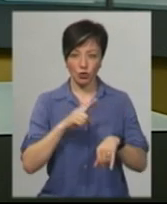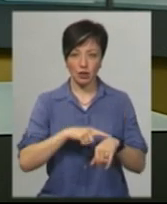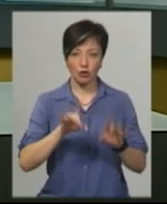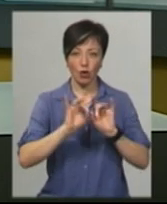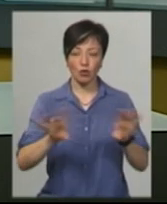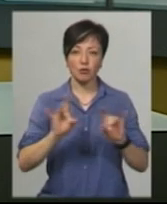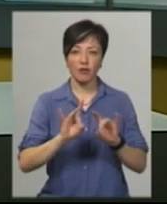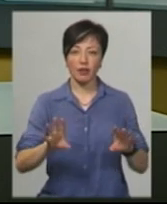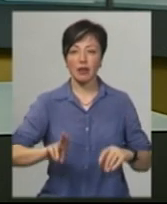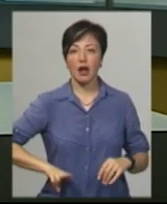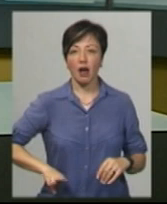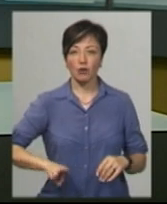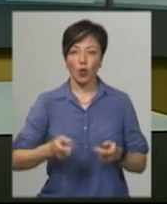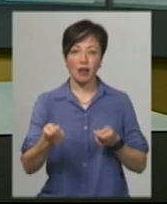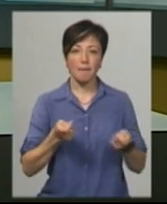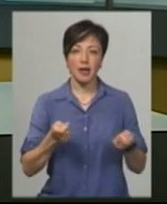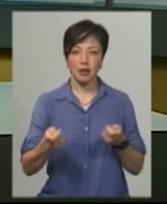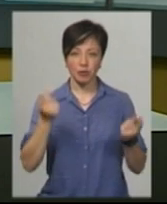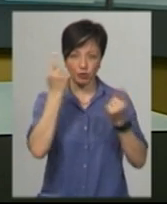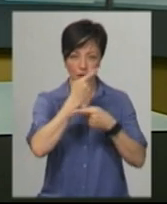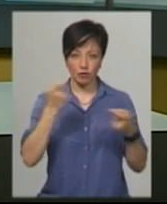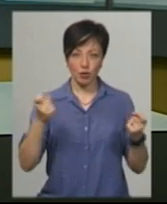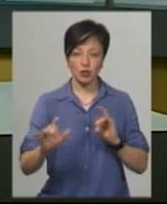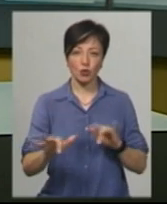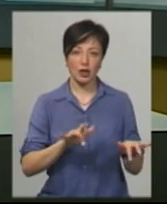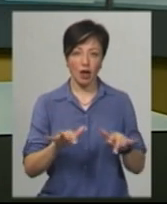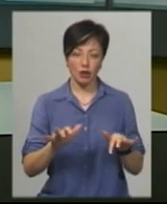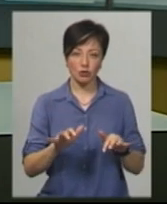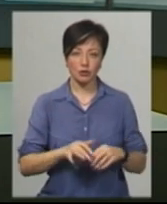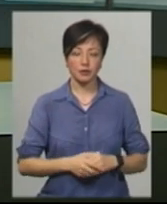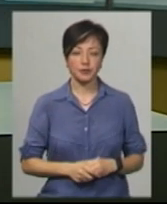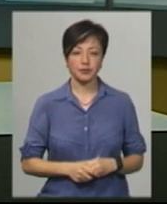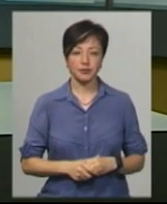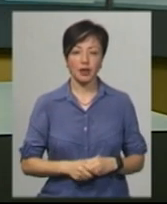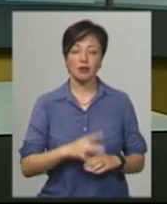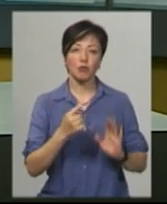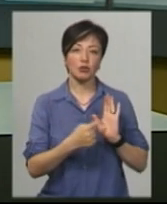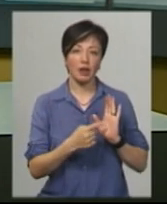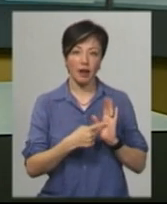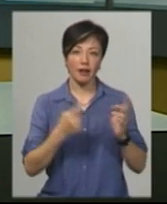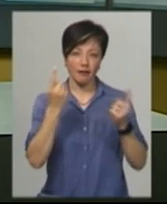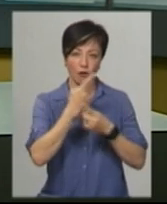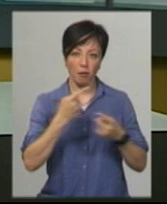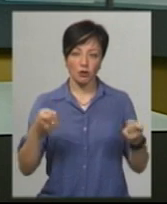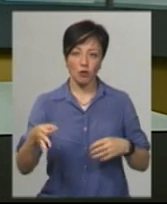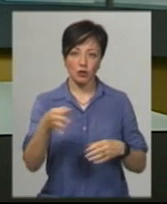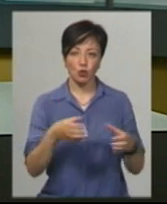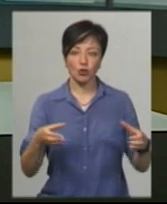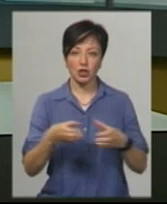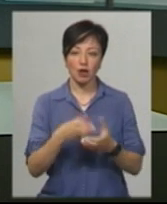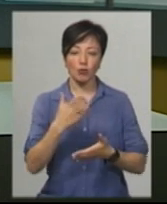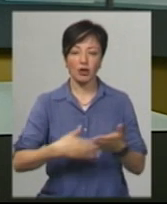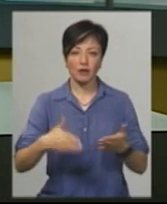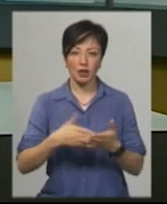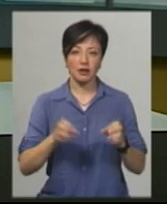Суспільному розповіла директорка департаменту інформаційної діяльності Інна Михайлова. з посиланням на інформацію обласного штабу з